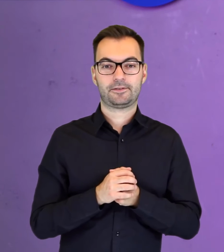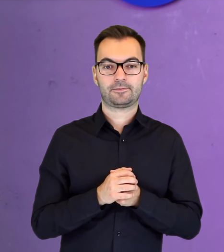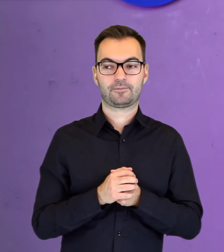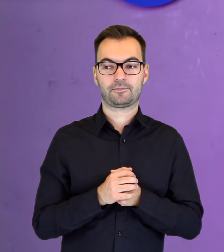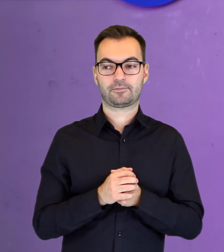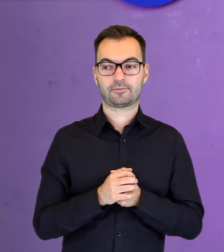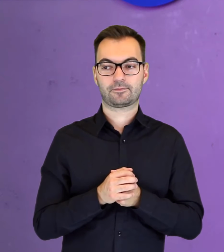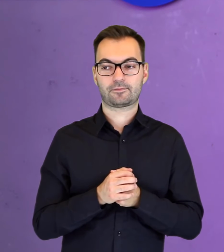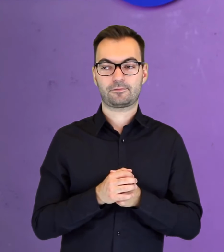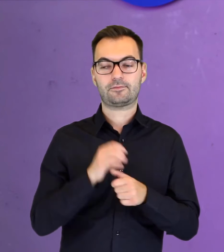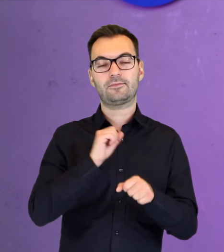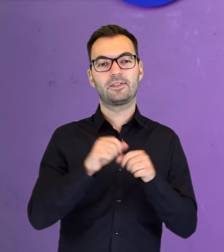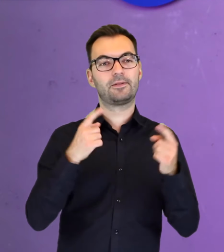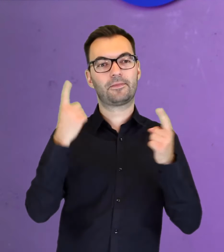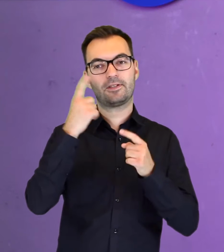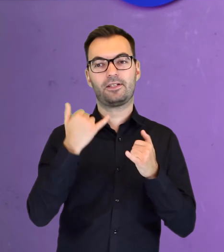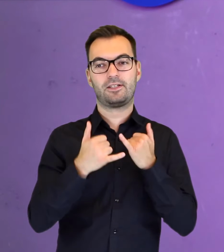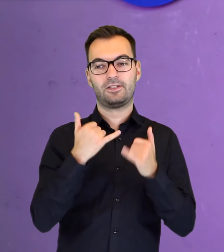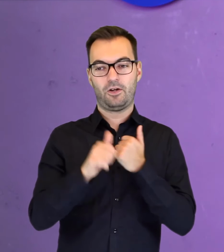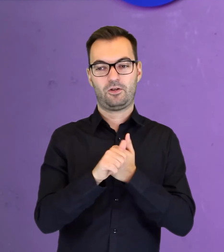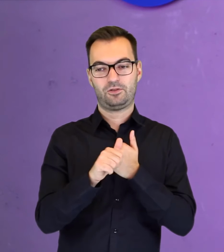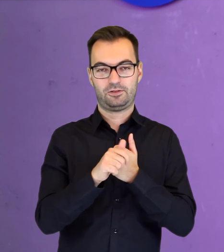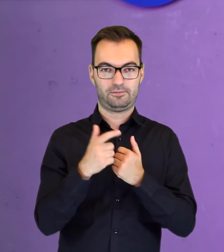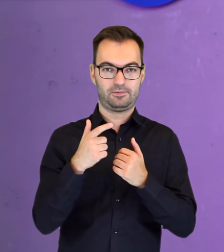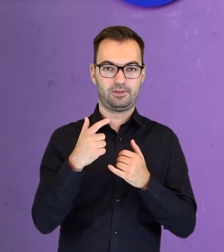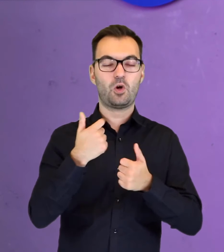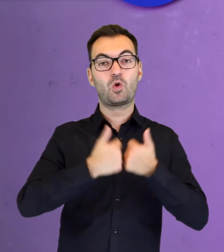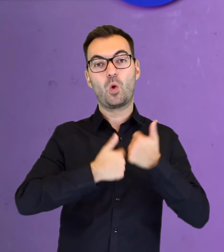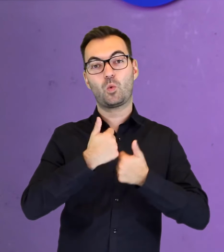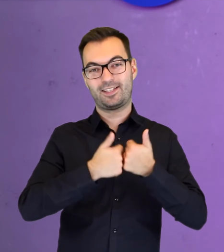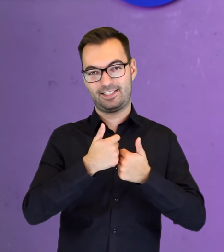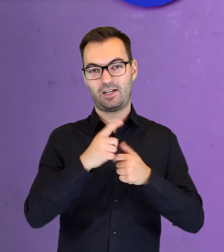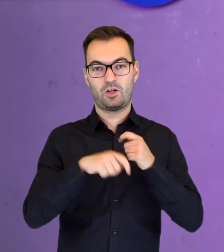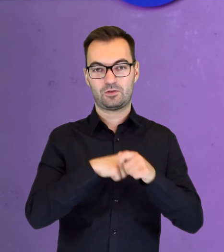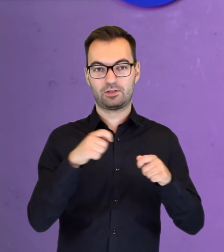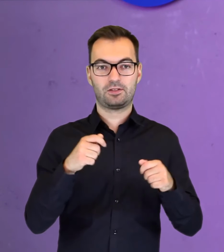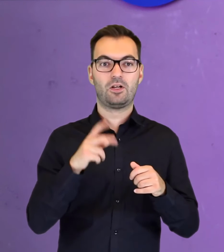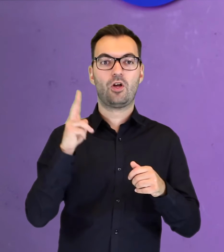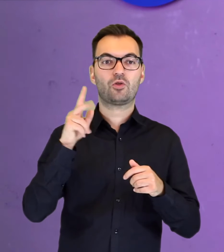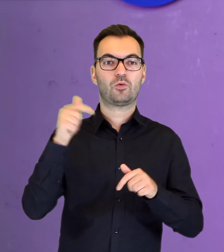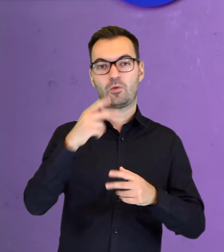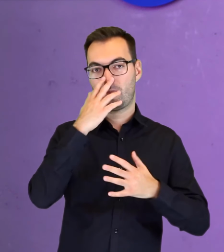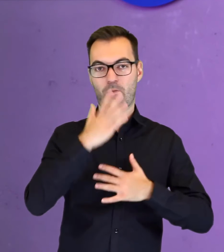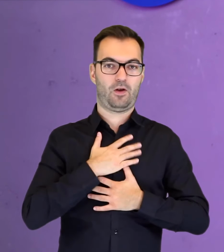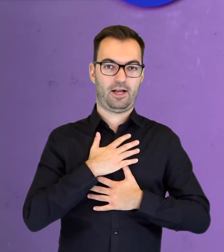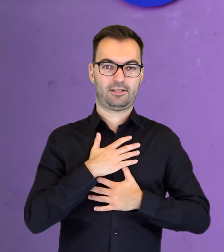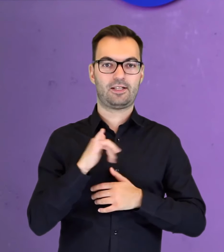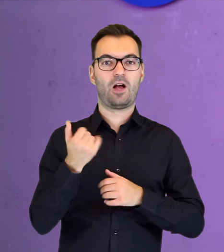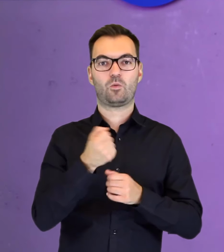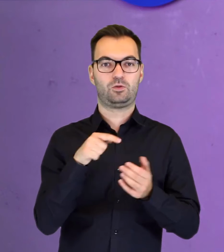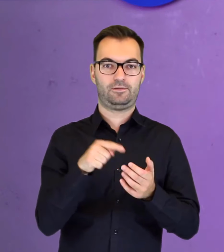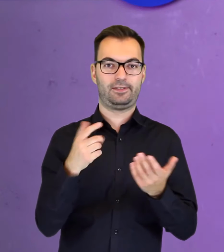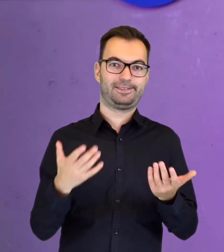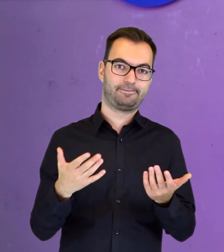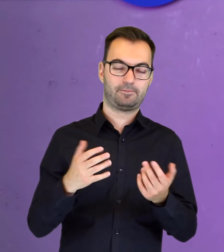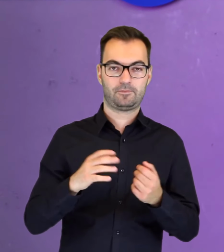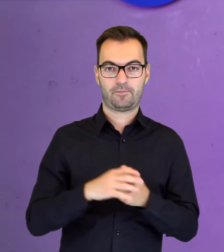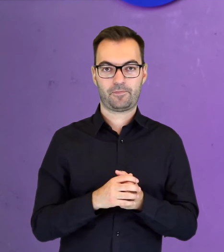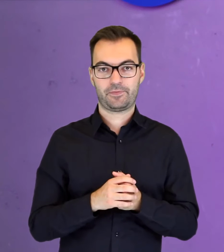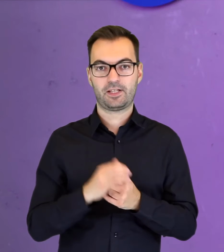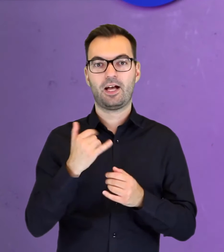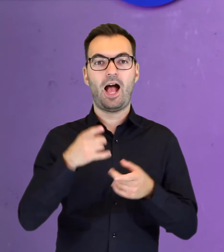na jakie urządzenia nie stać jako użytkownika to też jest taka perspektywa że w kontekście rozwiązania